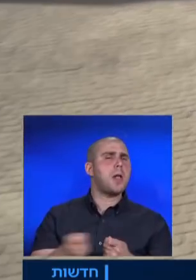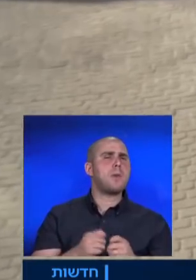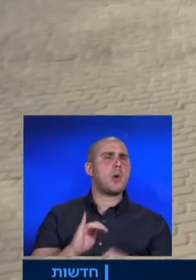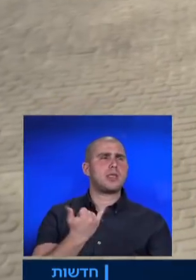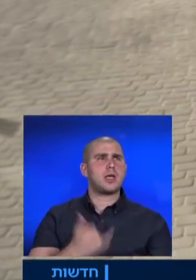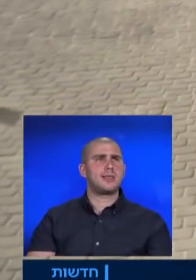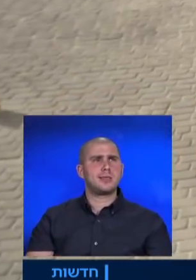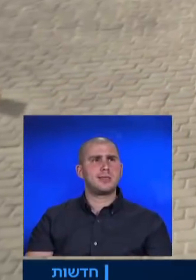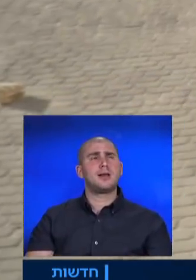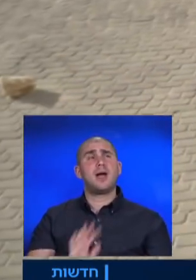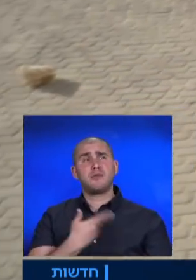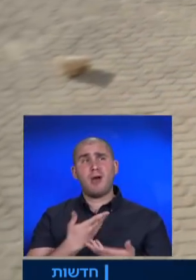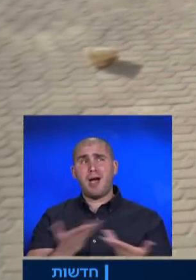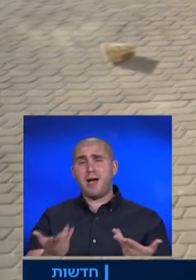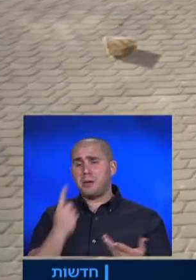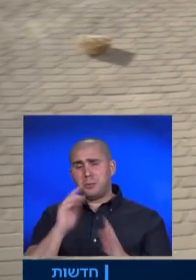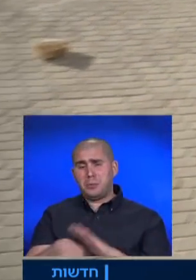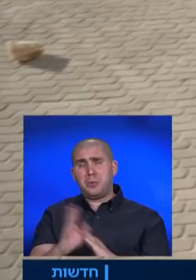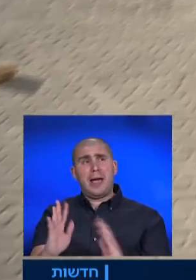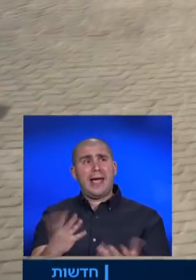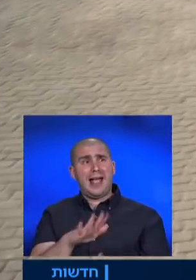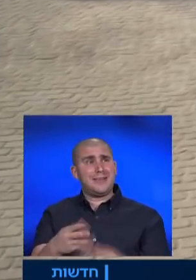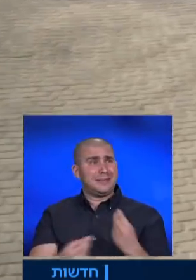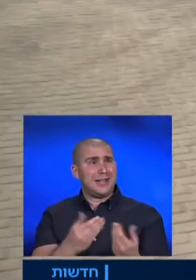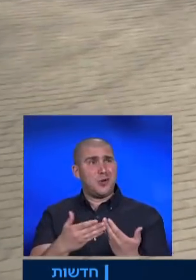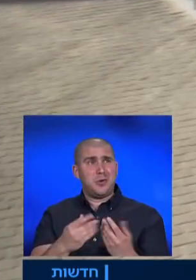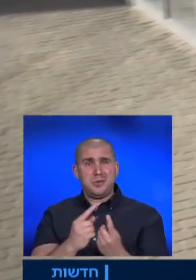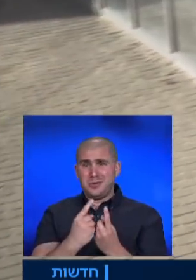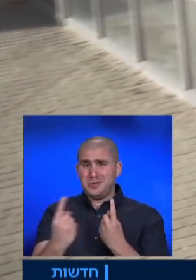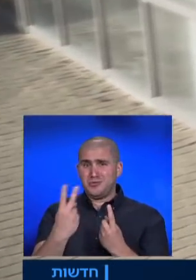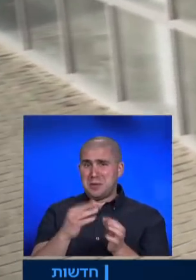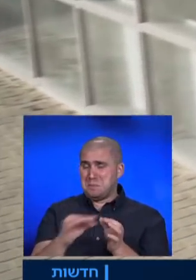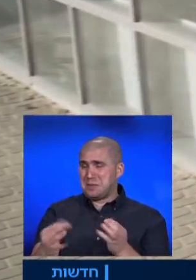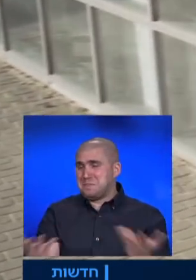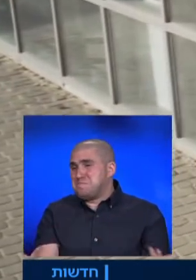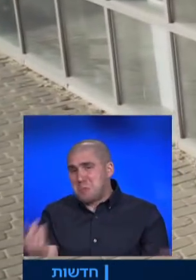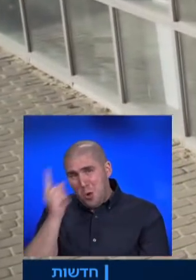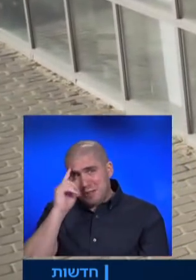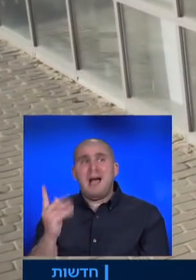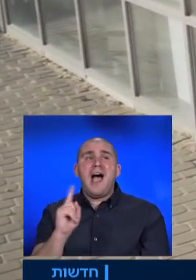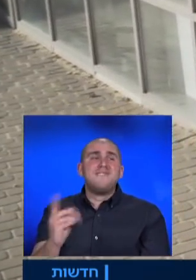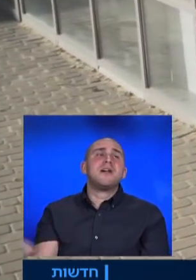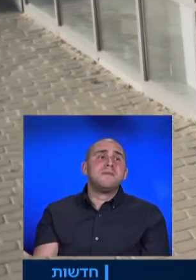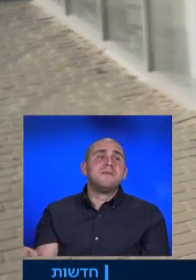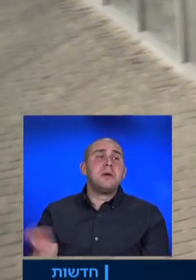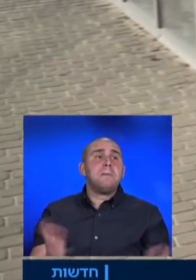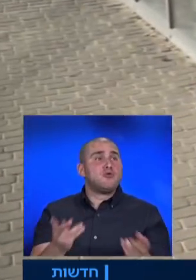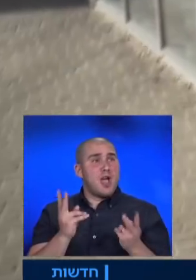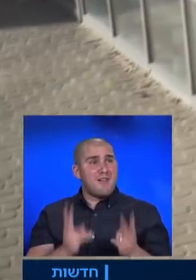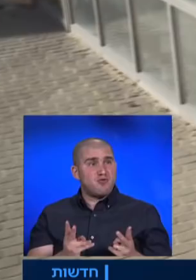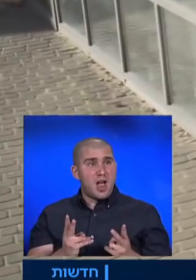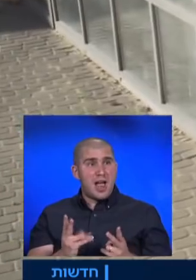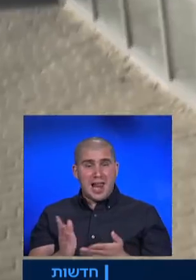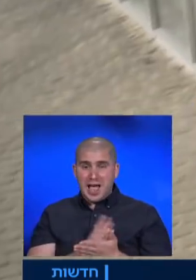משאין לנו מושג איך ילדים ישחקו במרחקים של 2 מטר, אבל מבחינת מה שאפשר היה להיערך